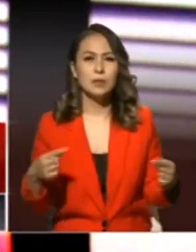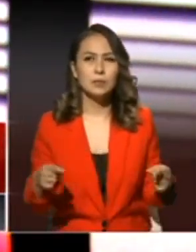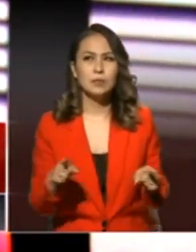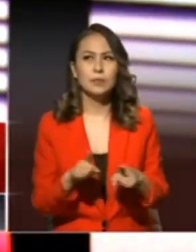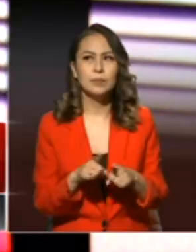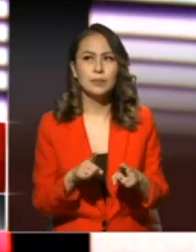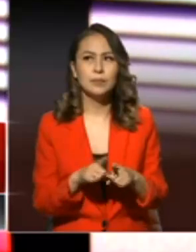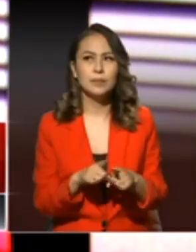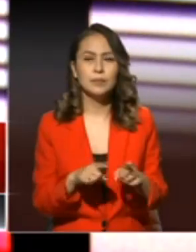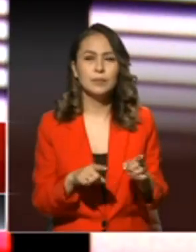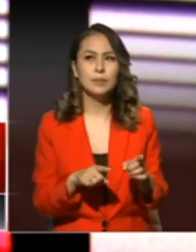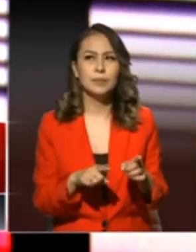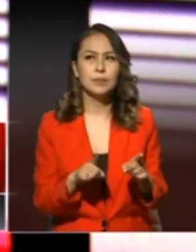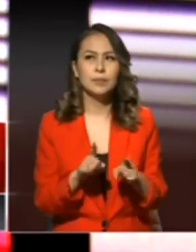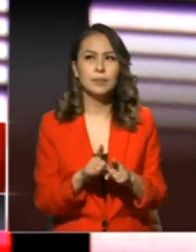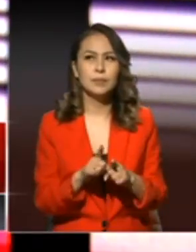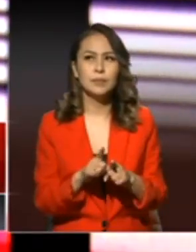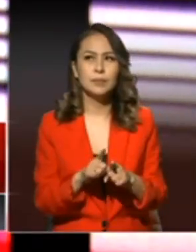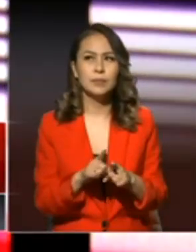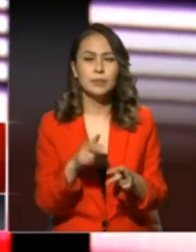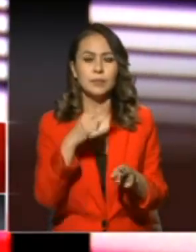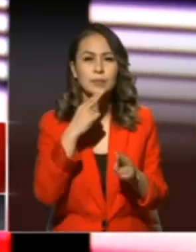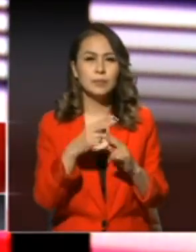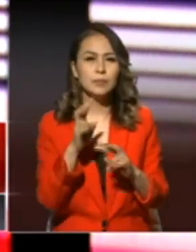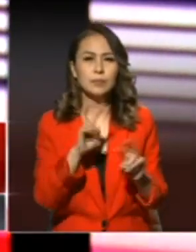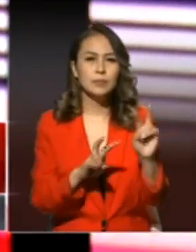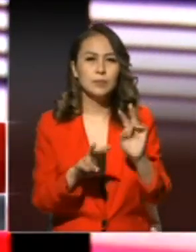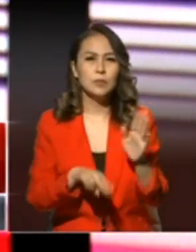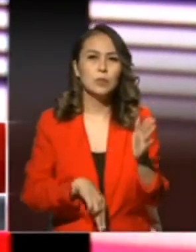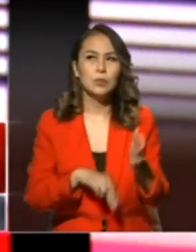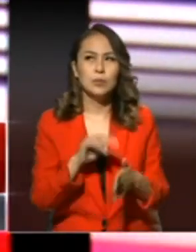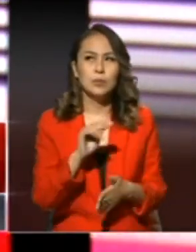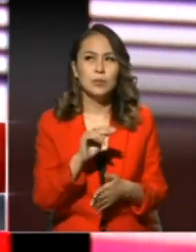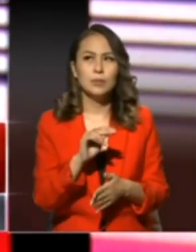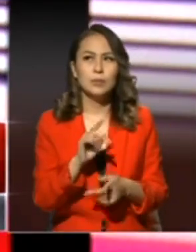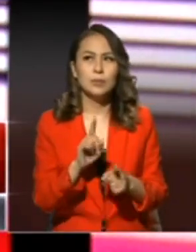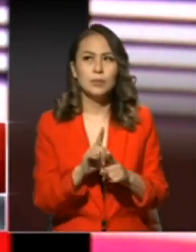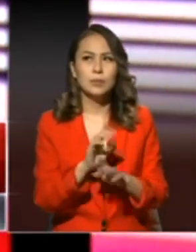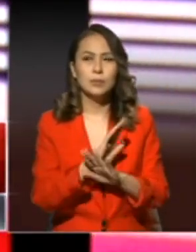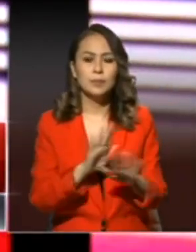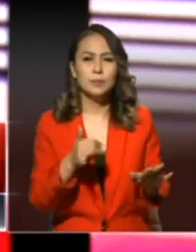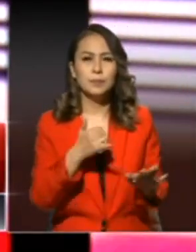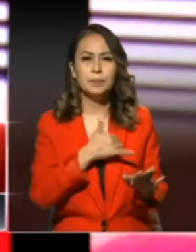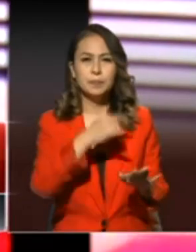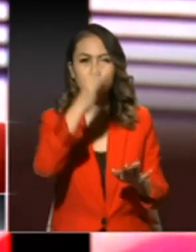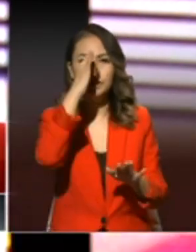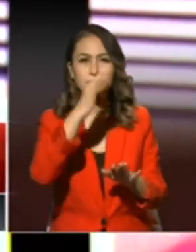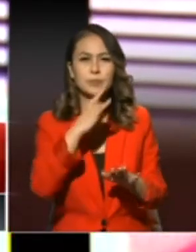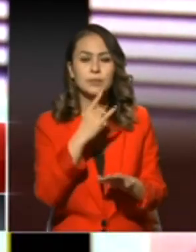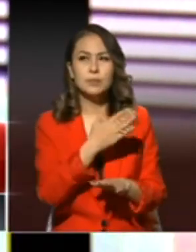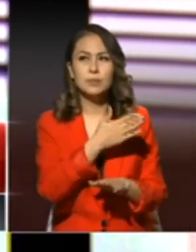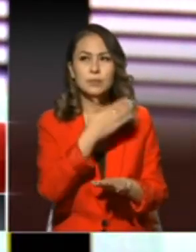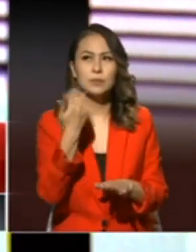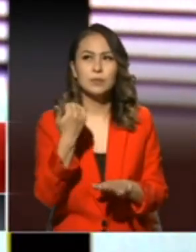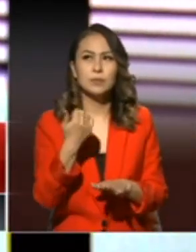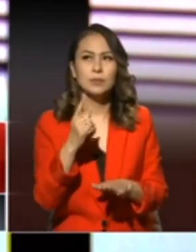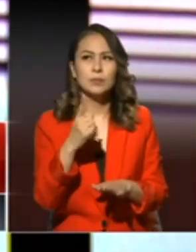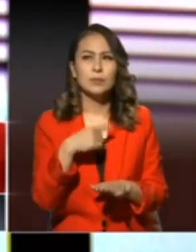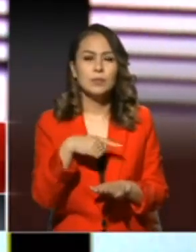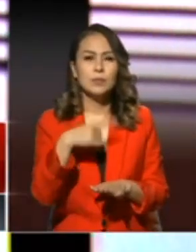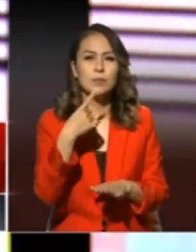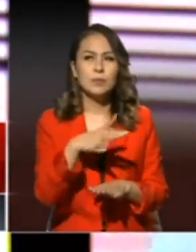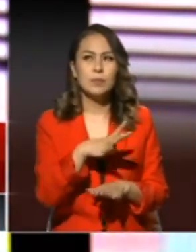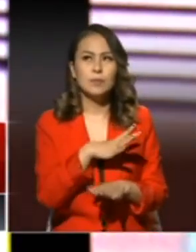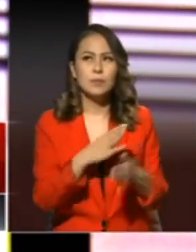қарады, өзі сатып аламын деді, іздейім деді. Сонда жоқ, бізде Қазақстанда ондай жоқ. Неге мен оны айттым? Мен